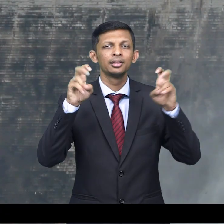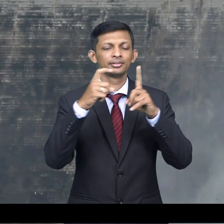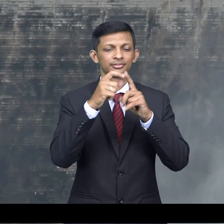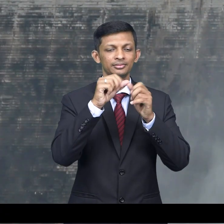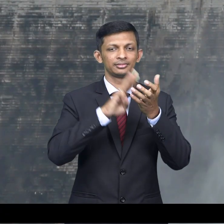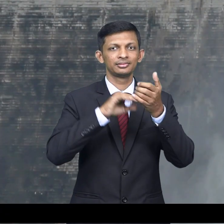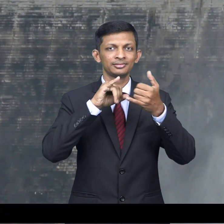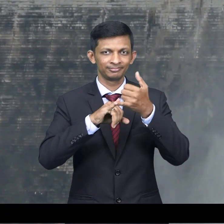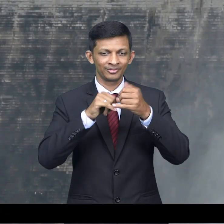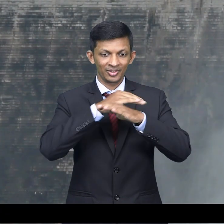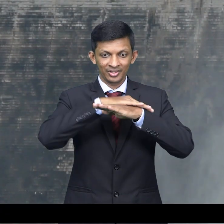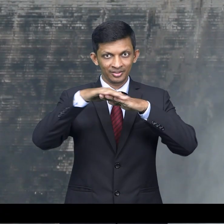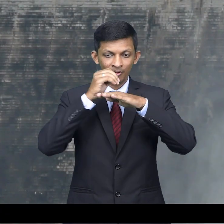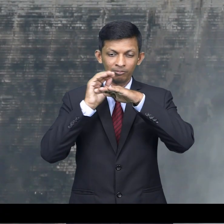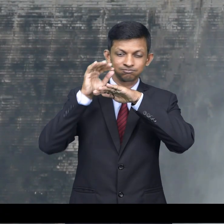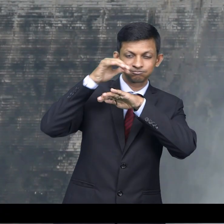धरणे.